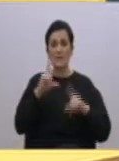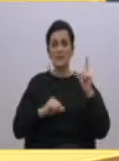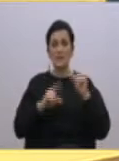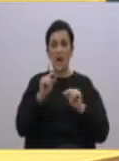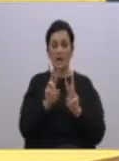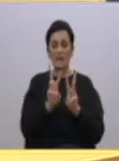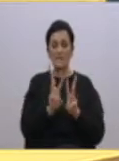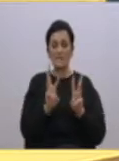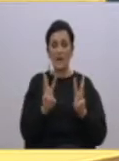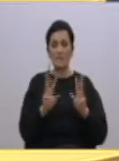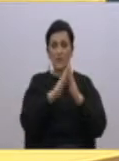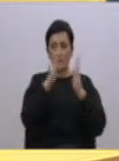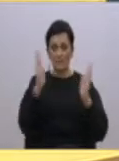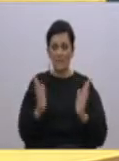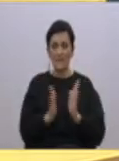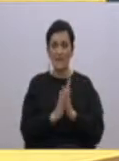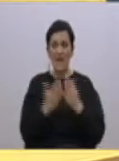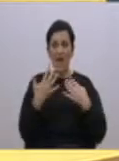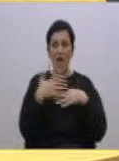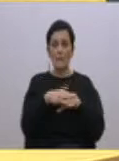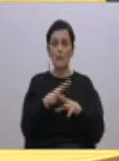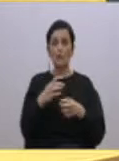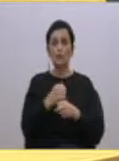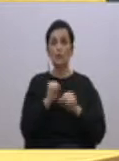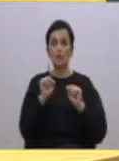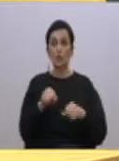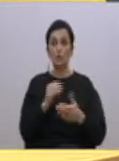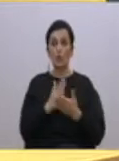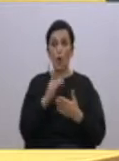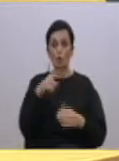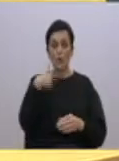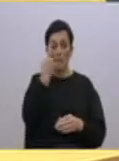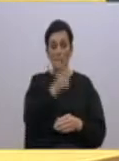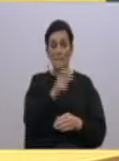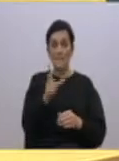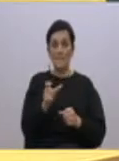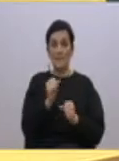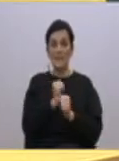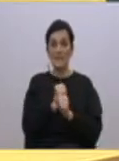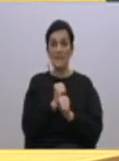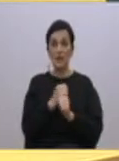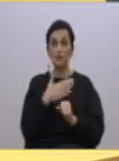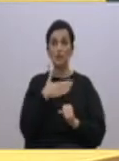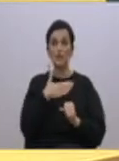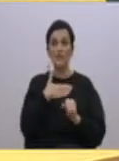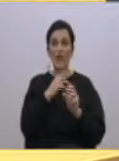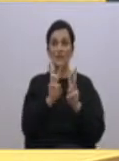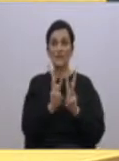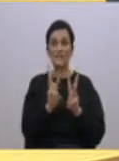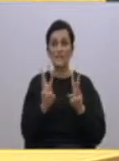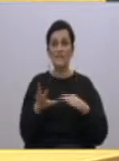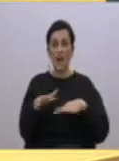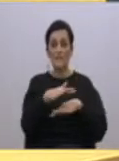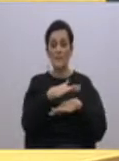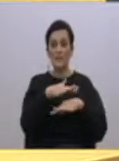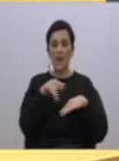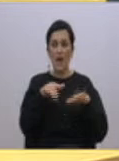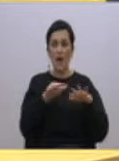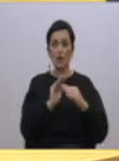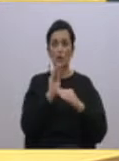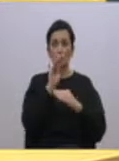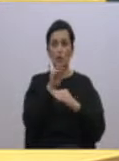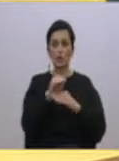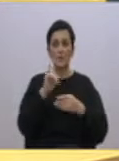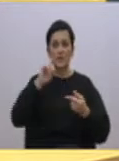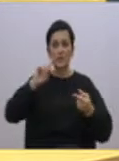ვებგვერდის მთლიანად ადაპტირება შეზღუდული შესაძლებლობის მქონე პირებზე, კერძოდ ჩვენს ვებ პლატფორმას დაემატა